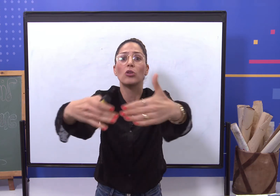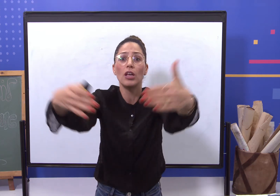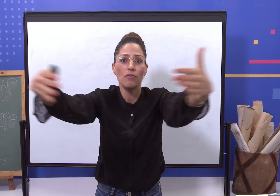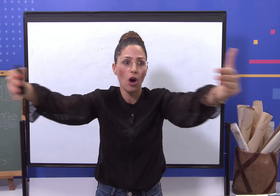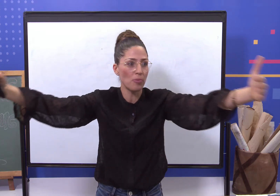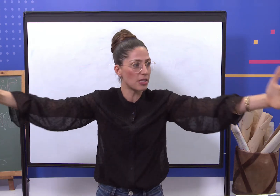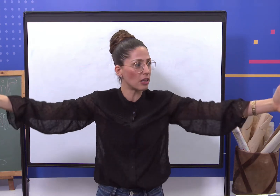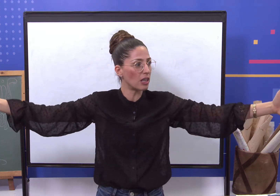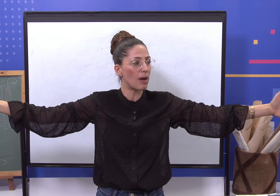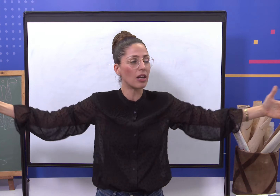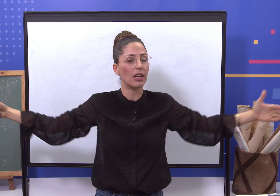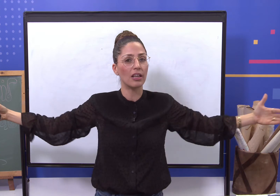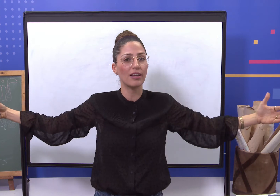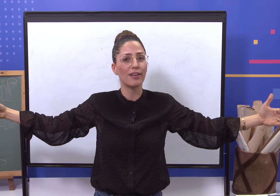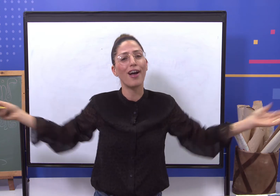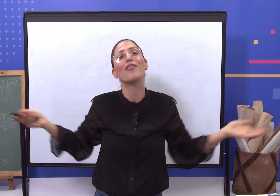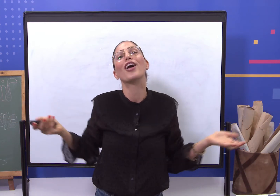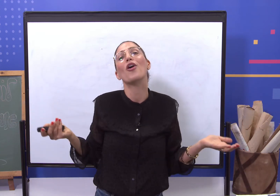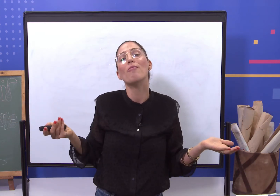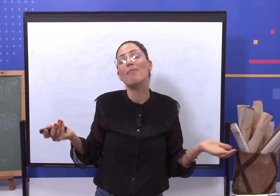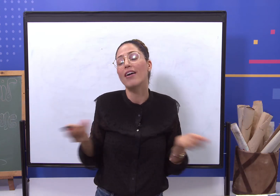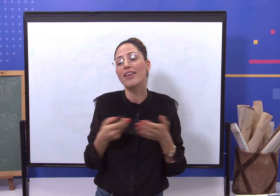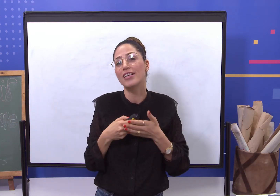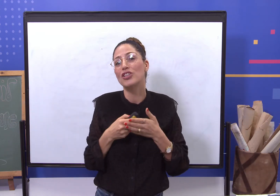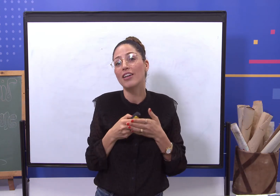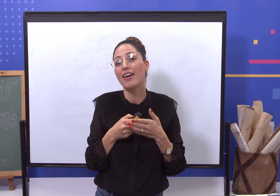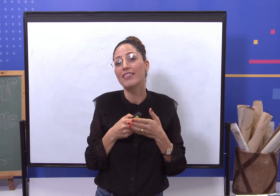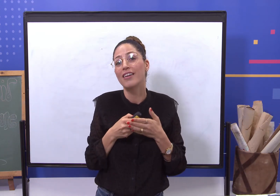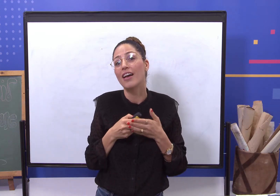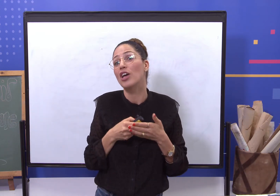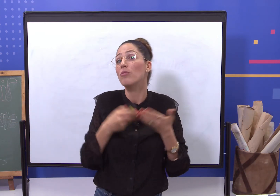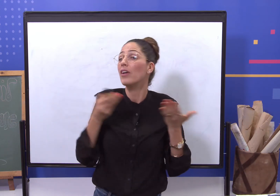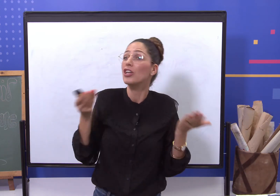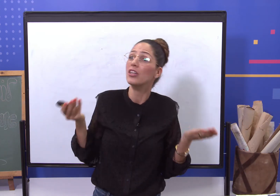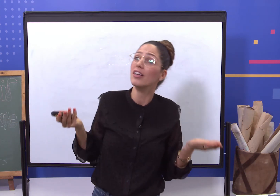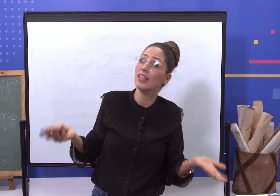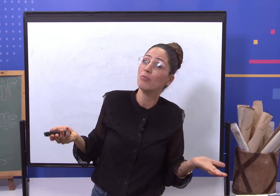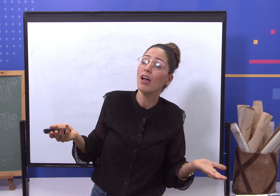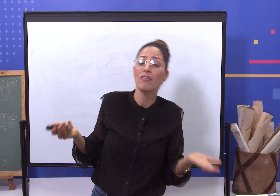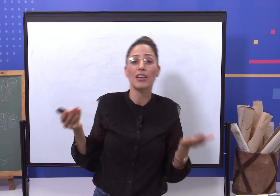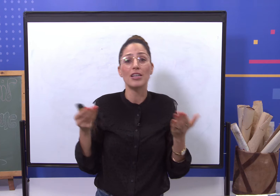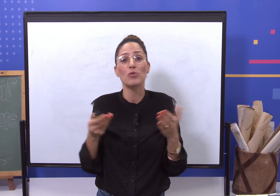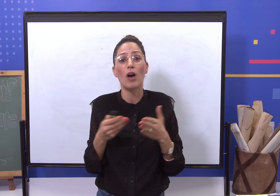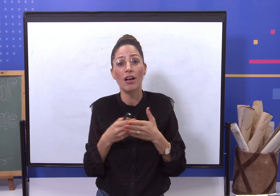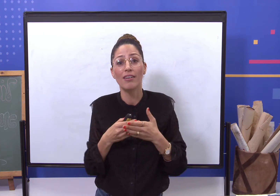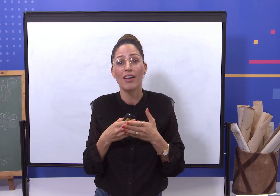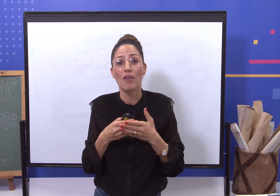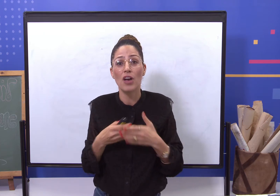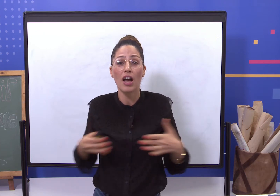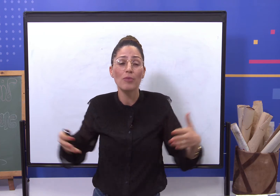וסבתא והדודים, ואופ, יצרתי לי מעגל. אבל היום המעגל הזה השתנה. היום כבר יש לי ילדים, ואני